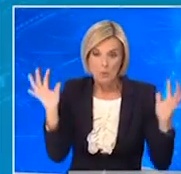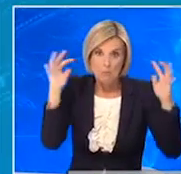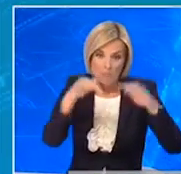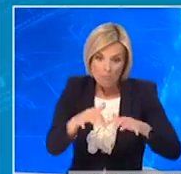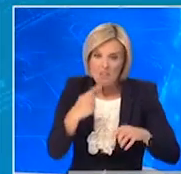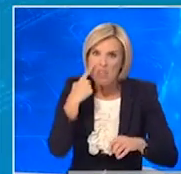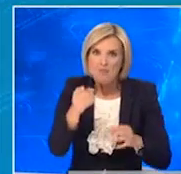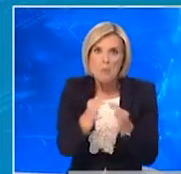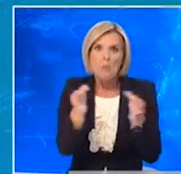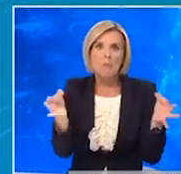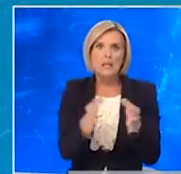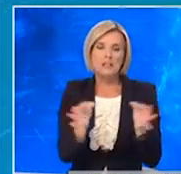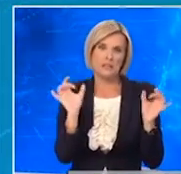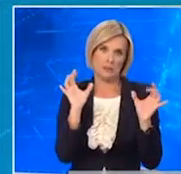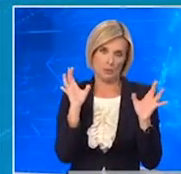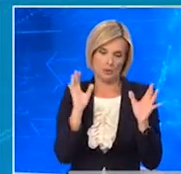Λοιπόν, να ξεκινήσω από το τελευταίο.